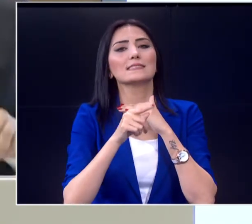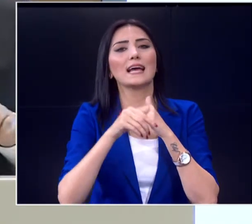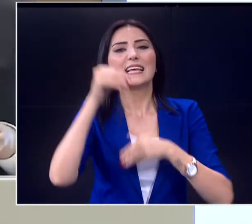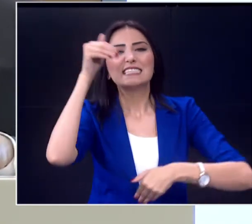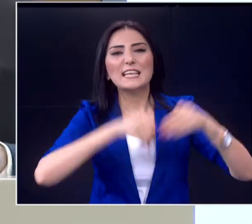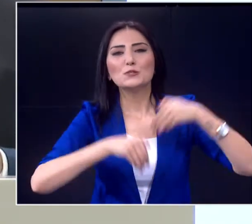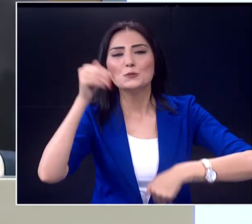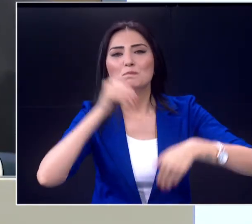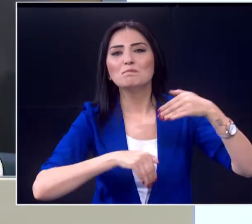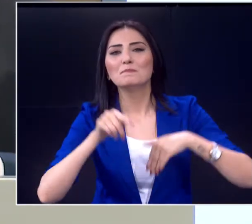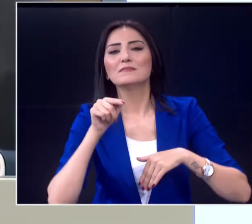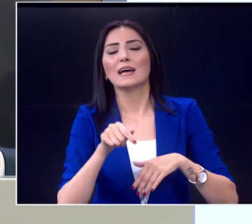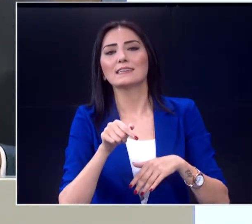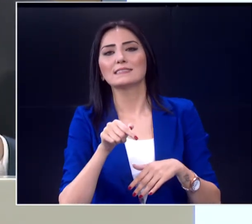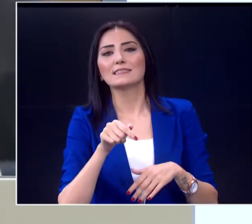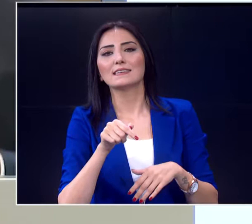seçimlerde